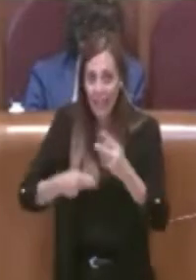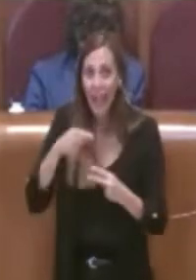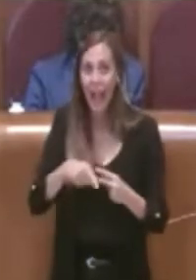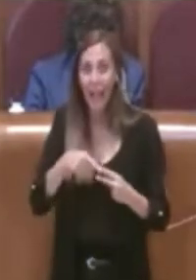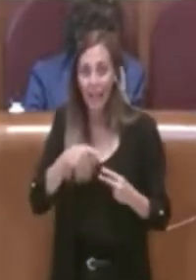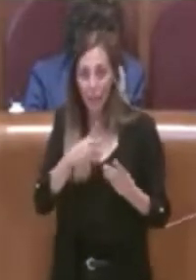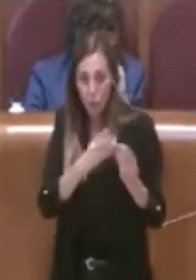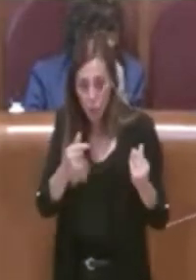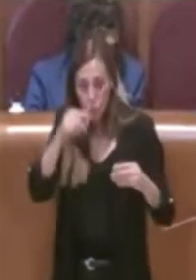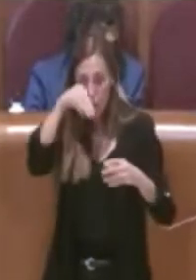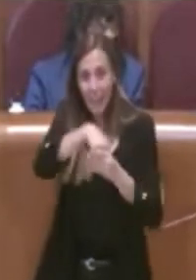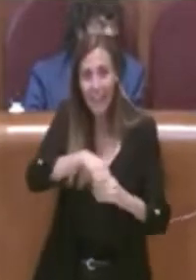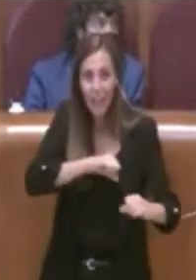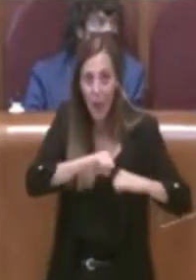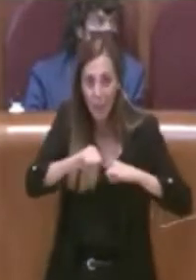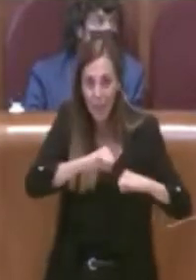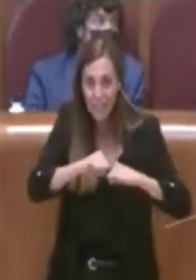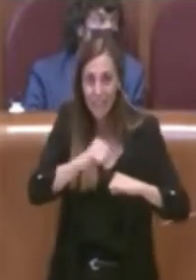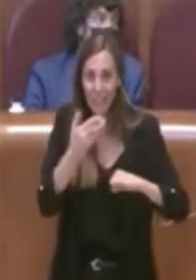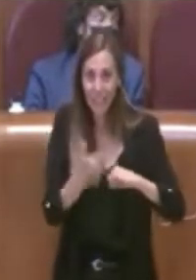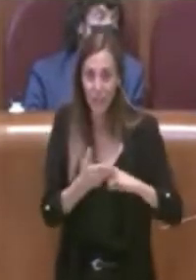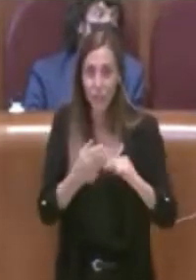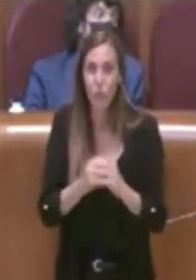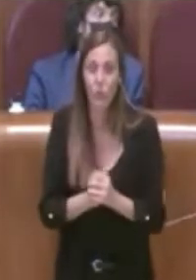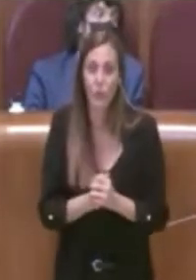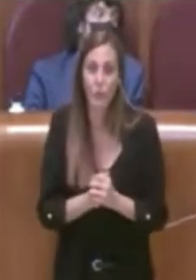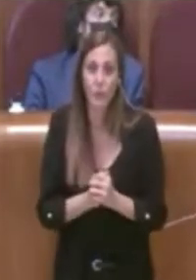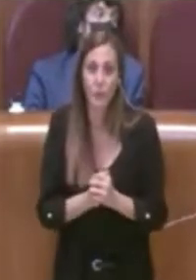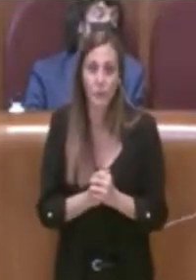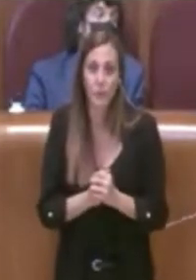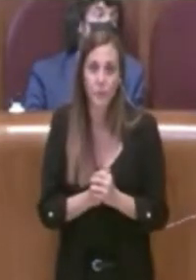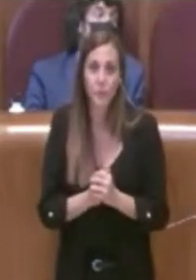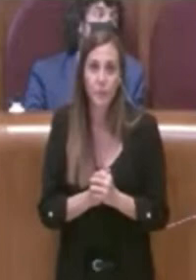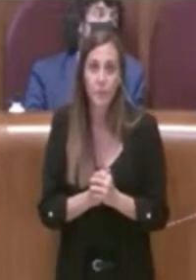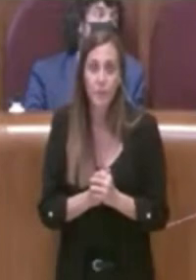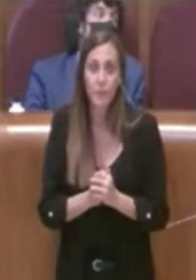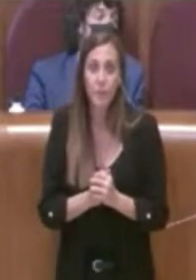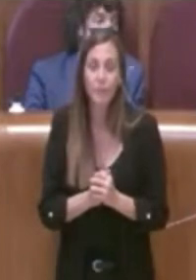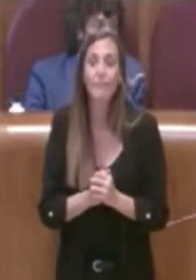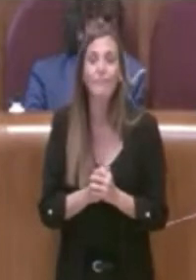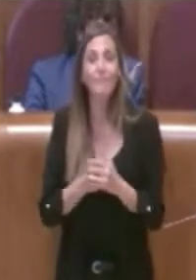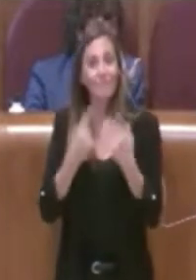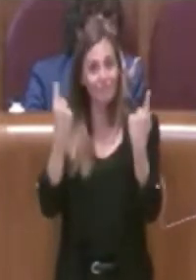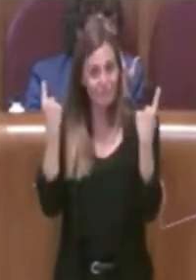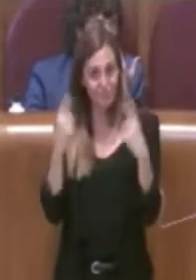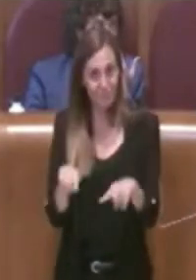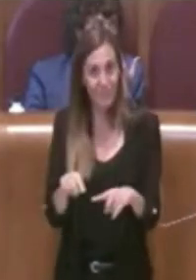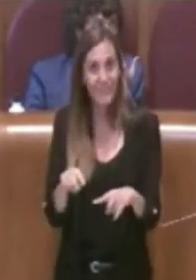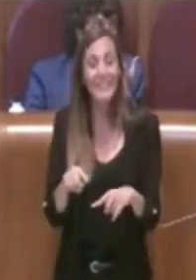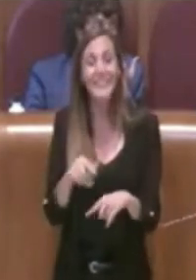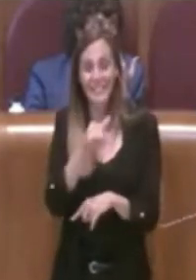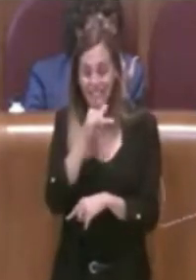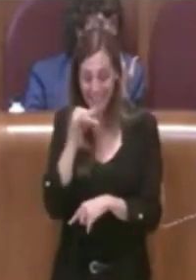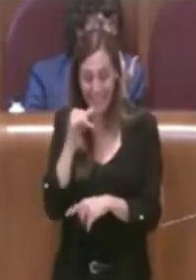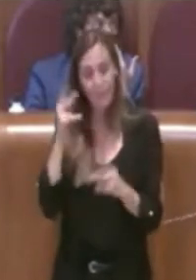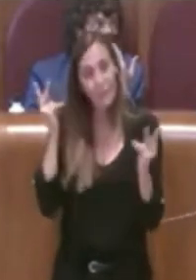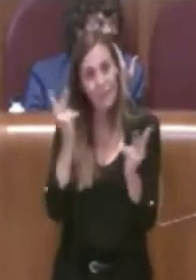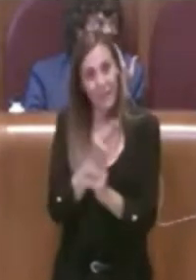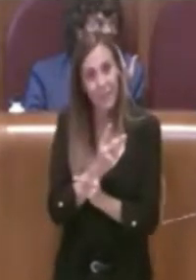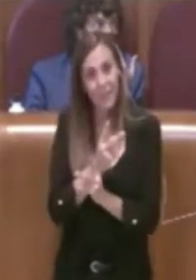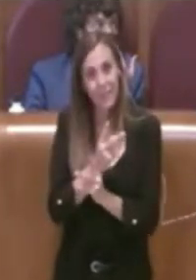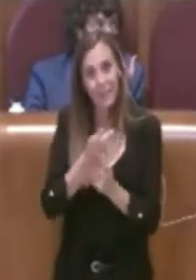fatto e lo ha fatto fino in fondo ed è per questo che forse sarebbe il caso davvero